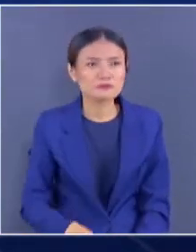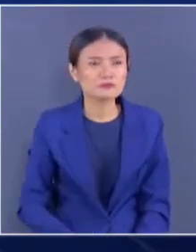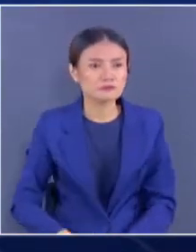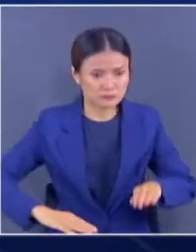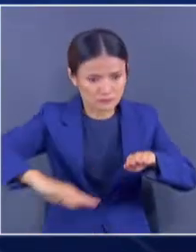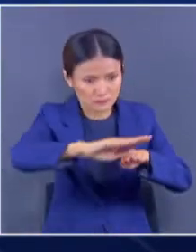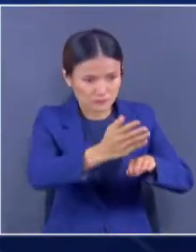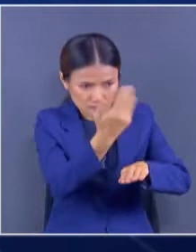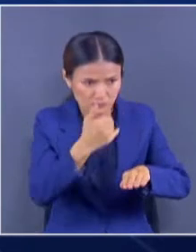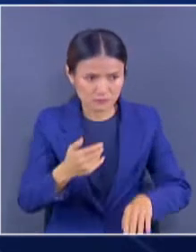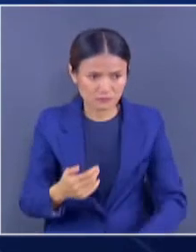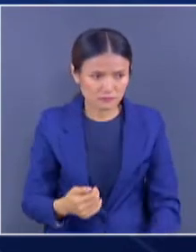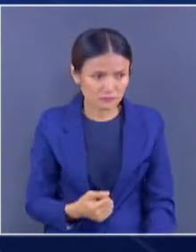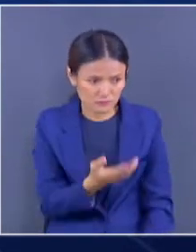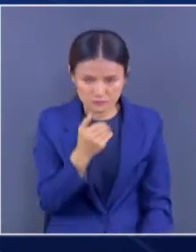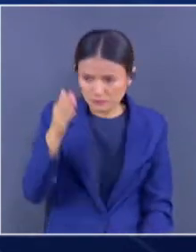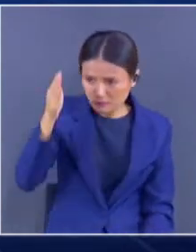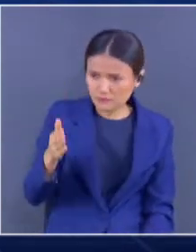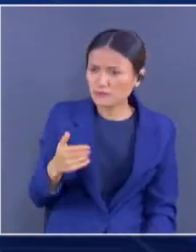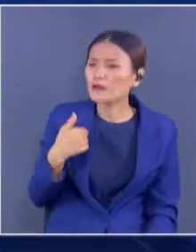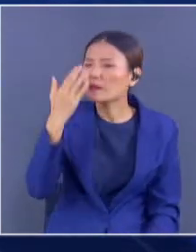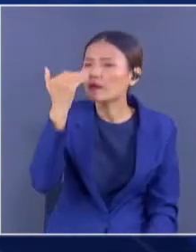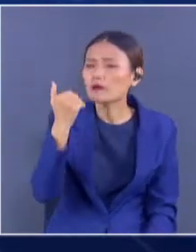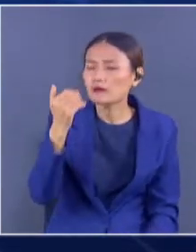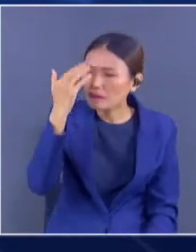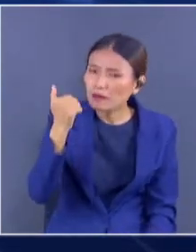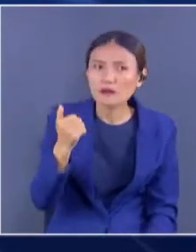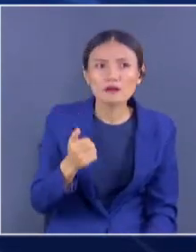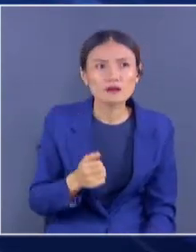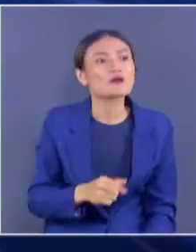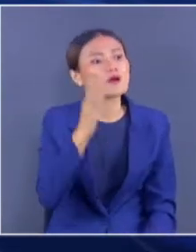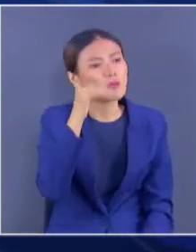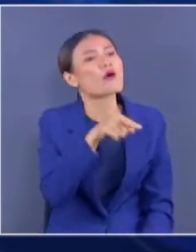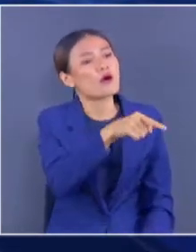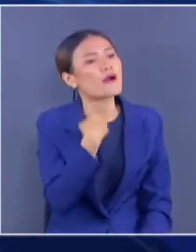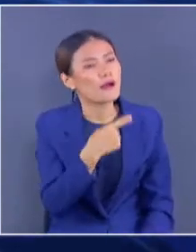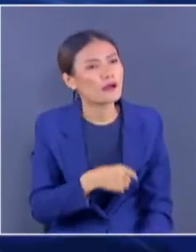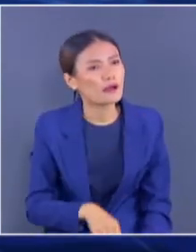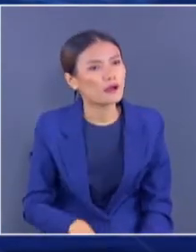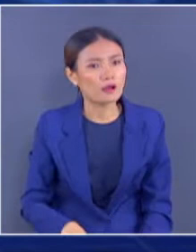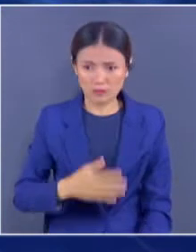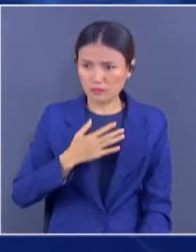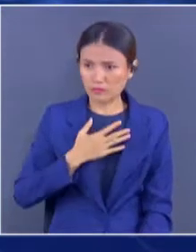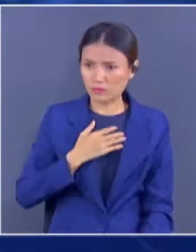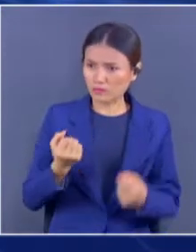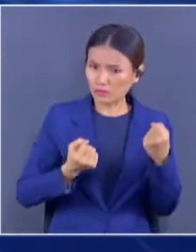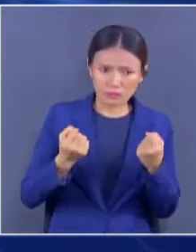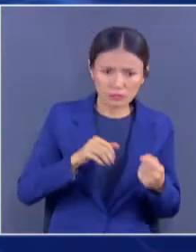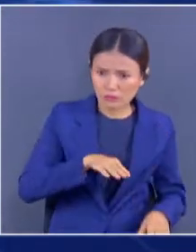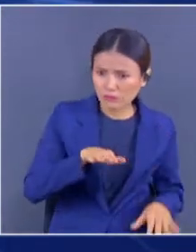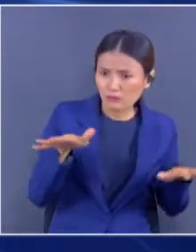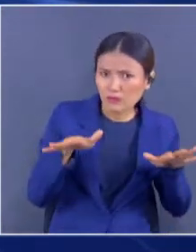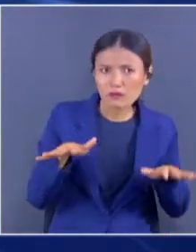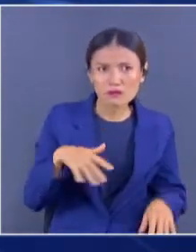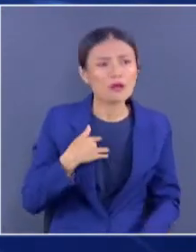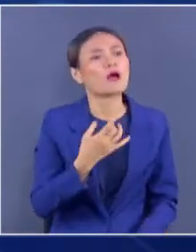อ๊ตทำไมเหรอครับ พ่อเป็นใคร อ้าวผมก็ขี่รถของผมดีๆทำไมล่ะครับ อะไ